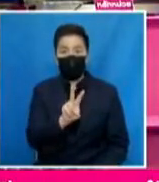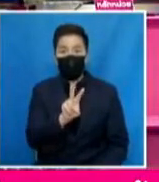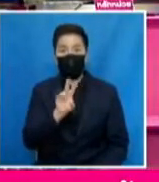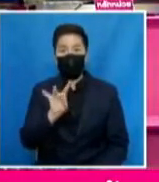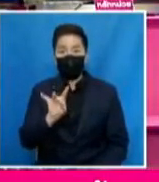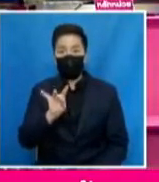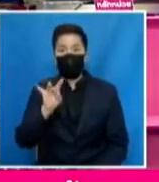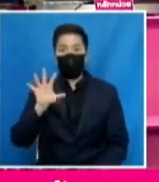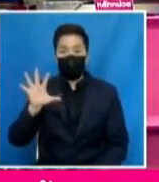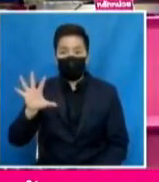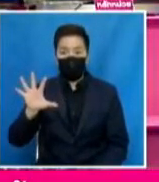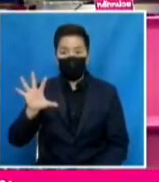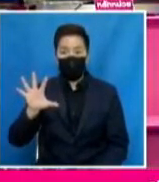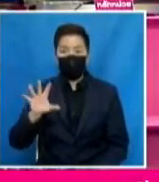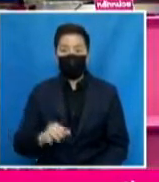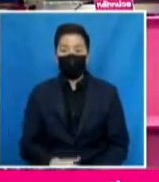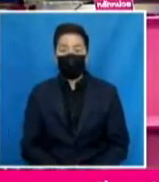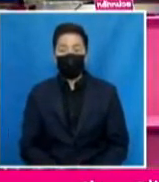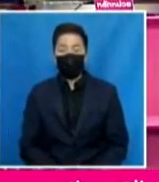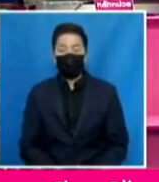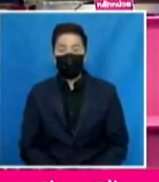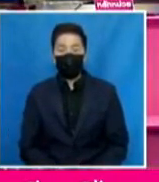3285